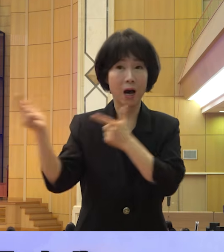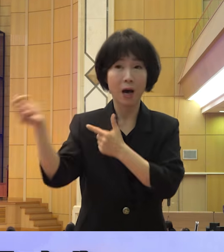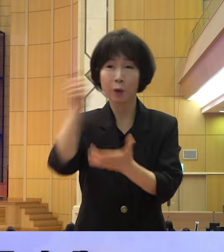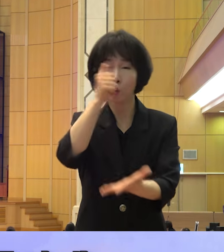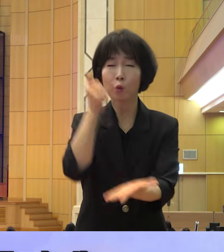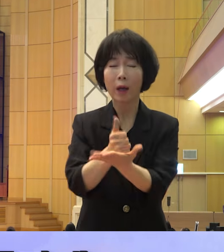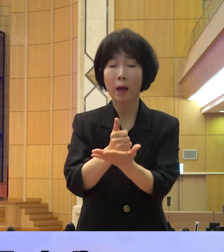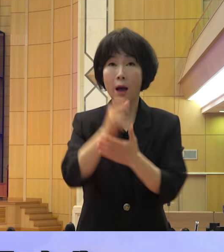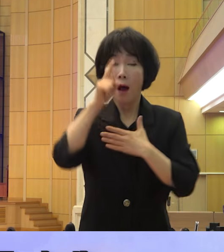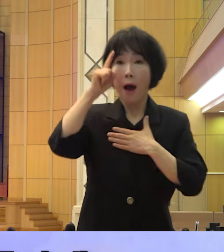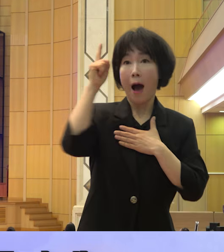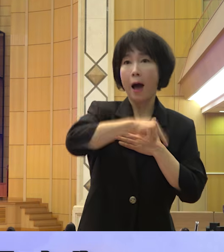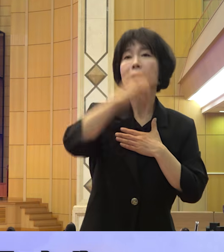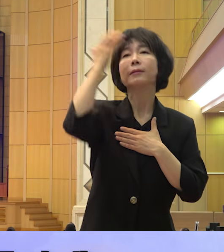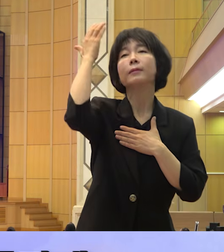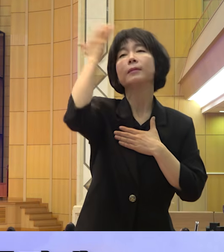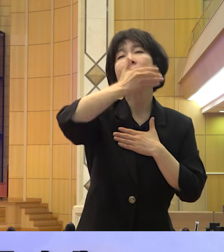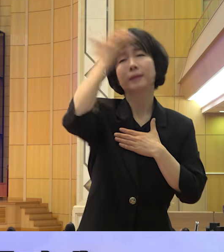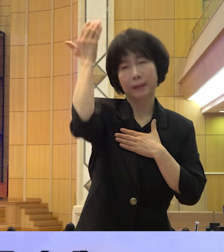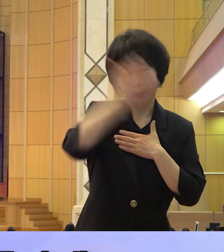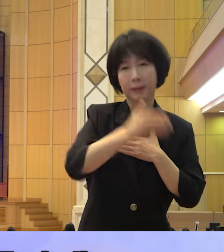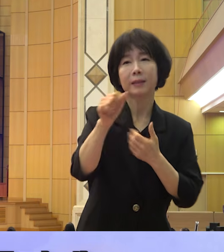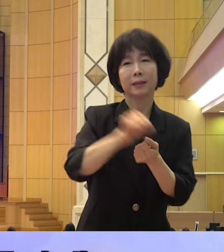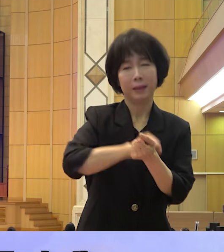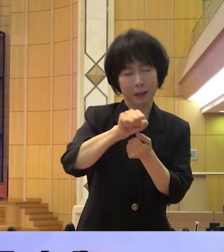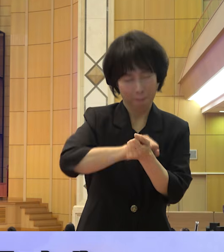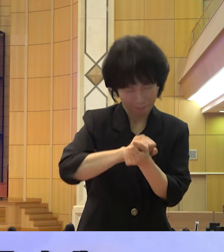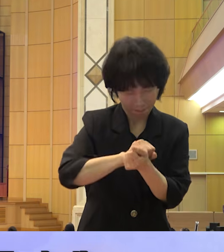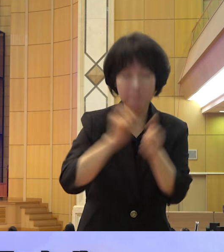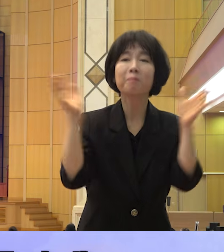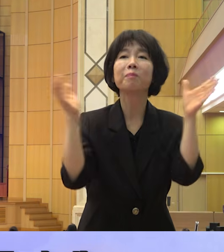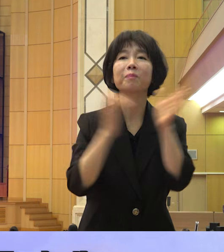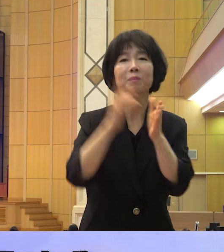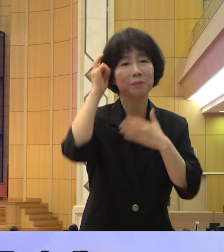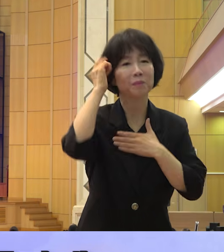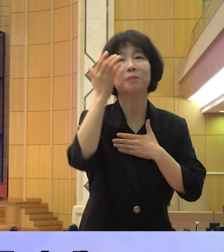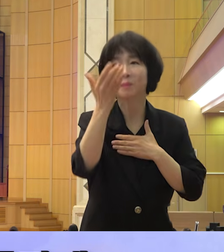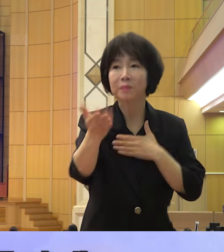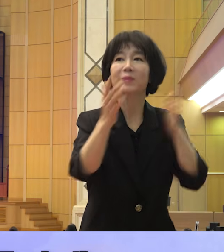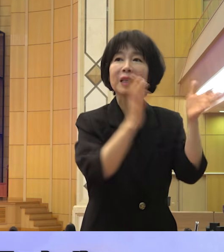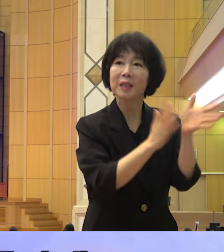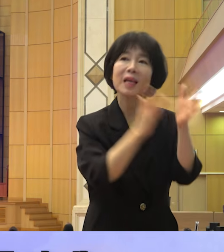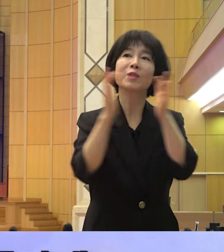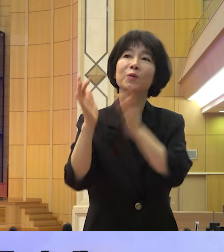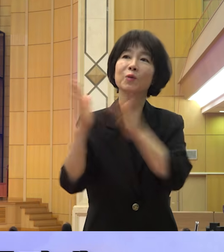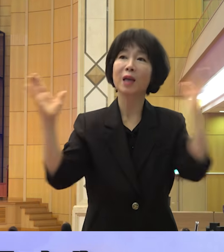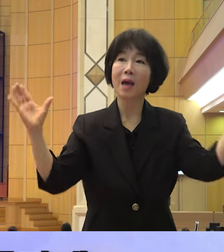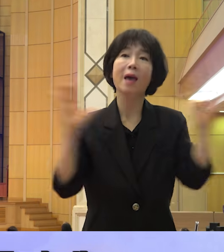여러 가지 죄악이 깨끗이 예수의 보혈로,